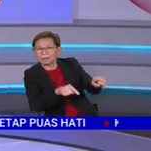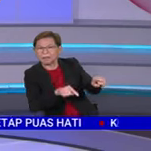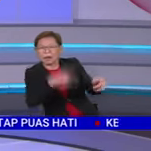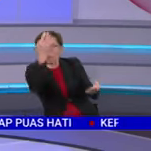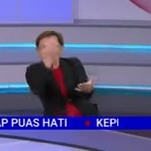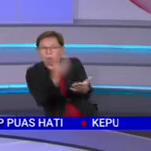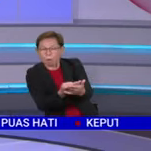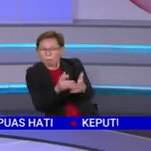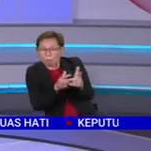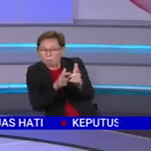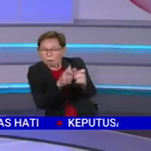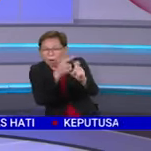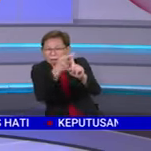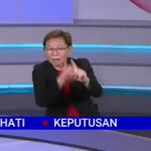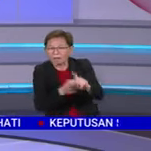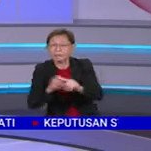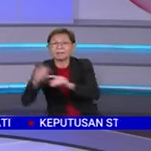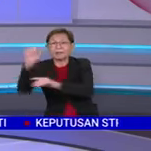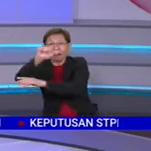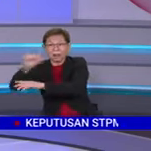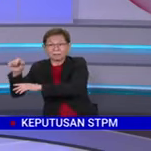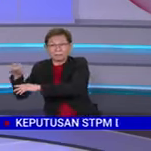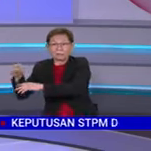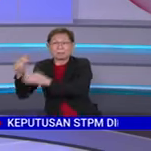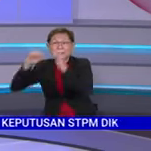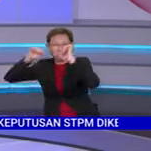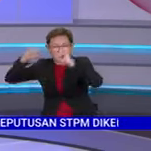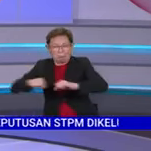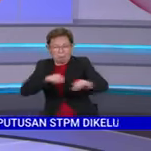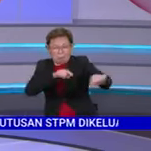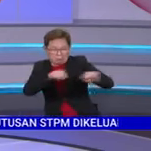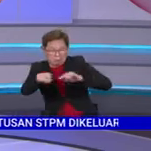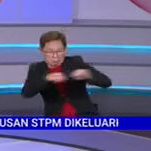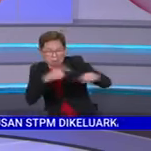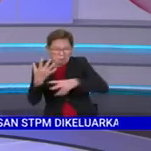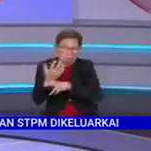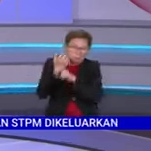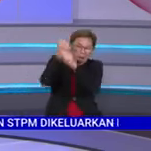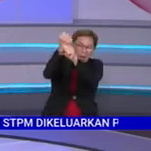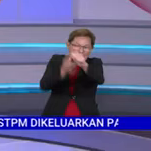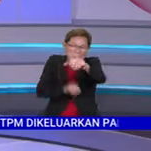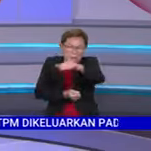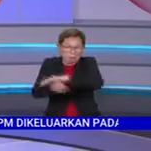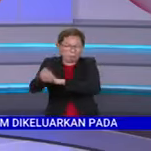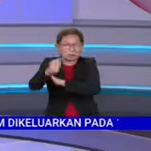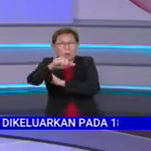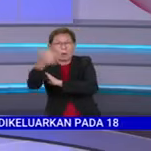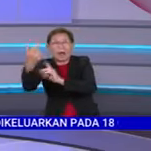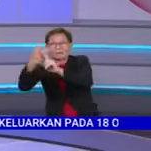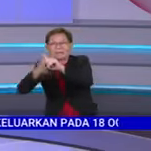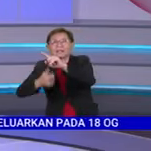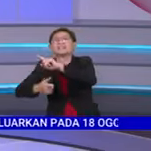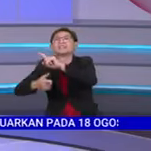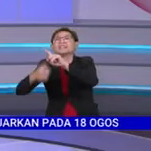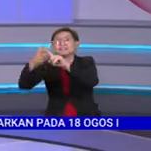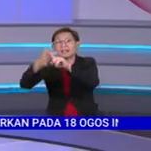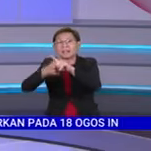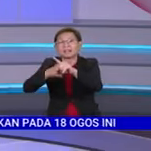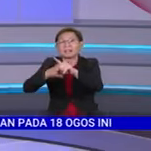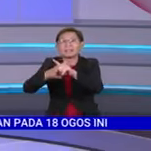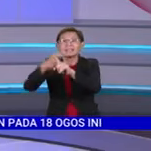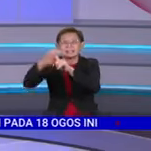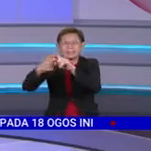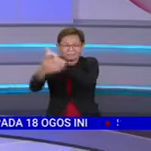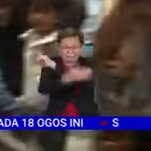bukti bahawa pelari dari benua Asia kini sudah mampu bersaing dengan jagoh jaga pecut yang lain dari benua Afrika.